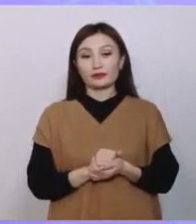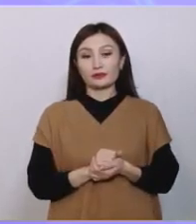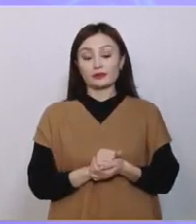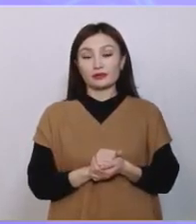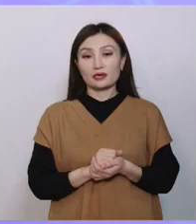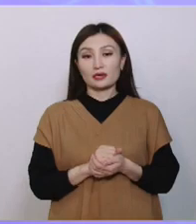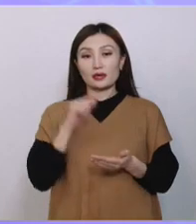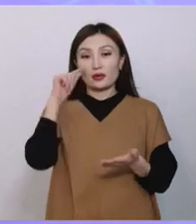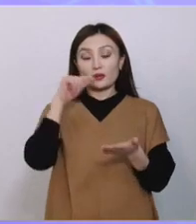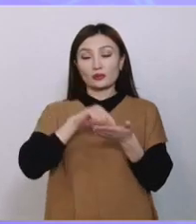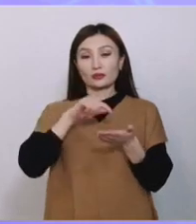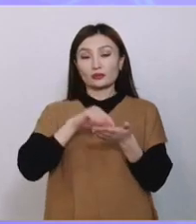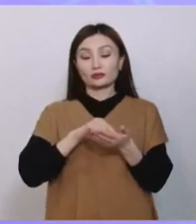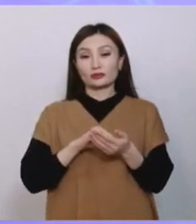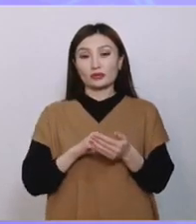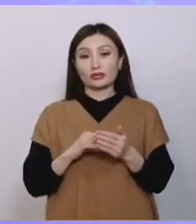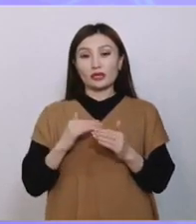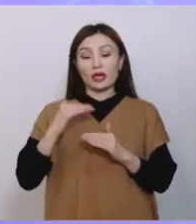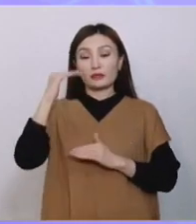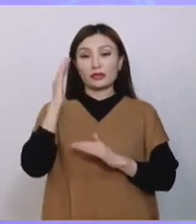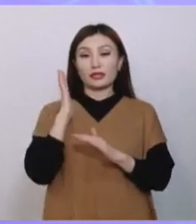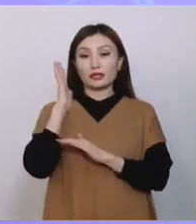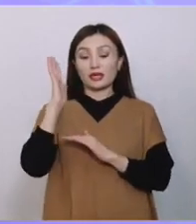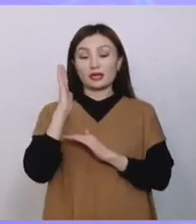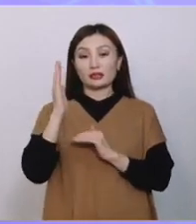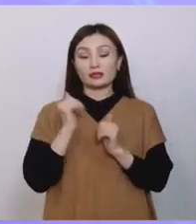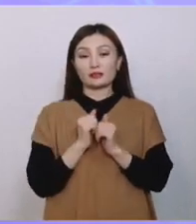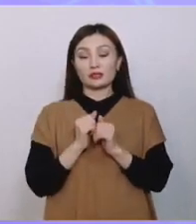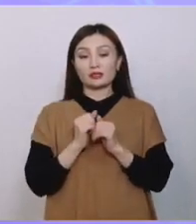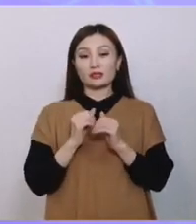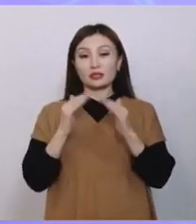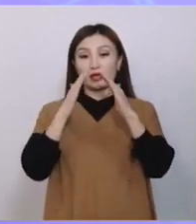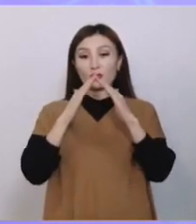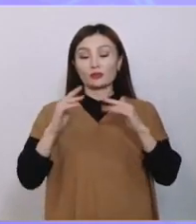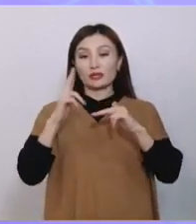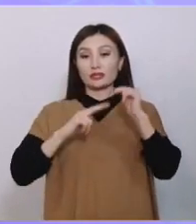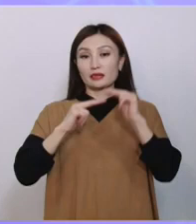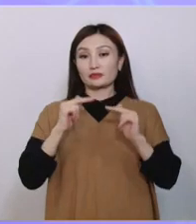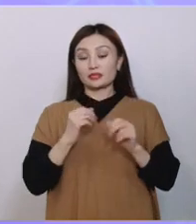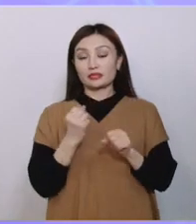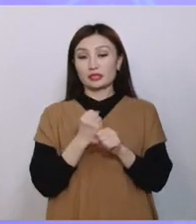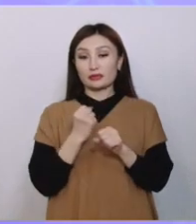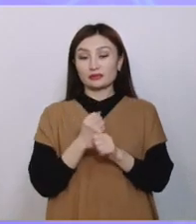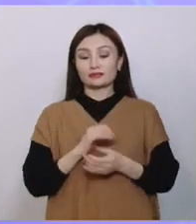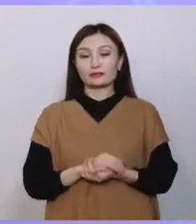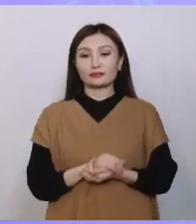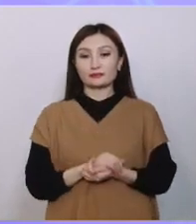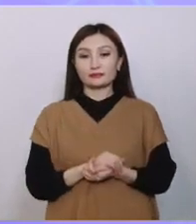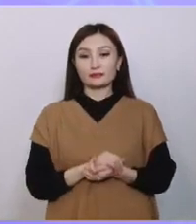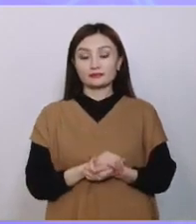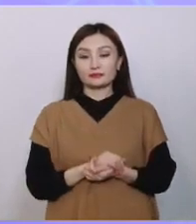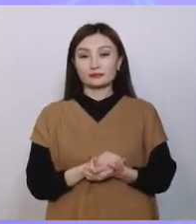Келген куштар бийик дарактардын башына уя салып жатышат.